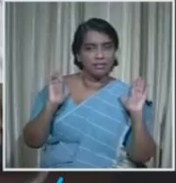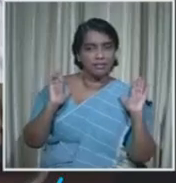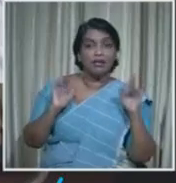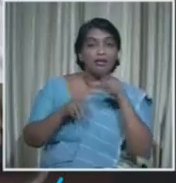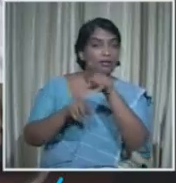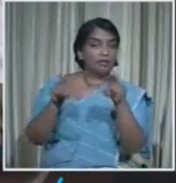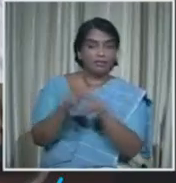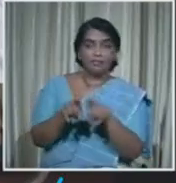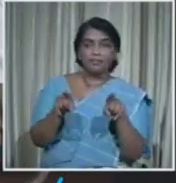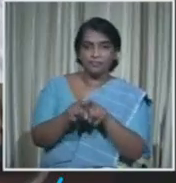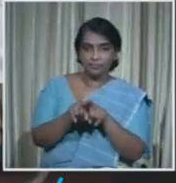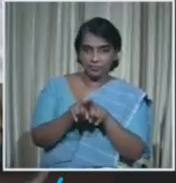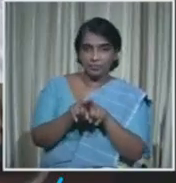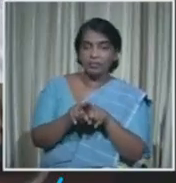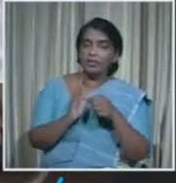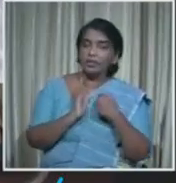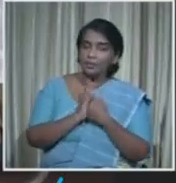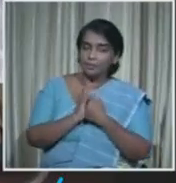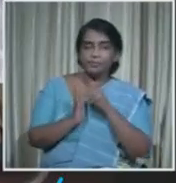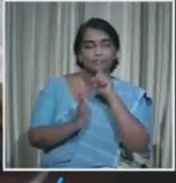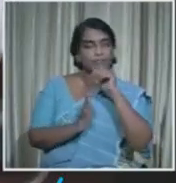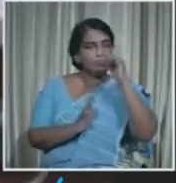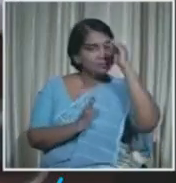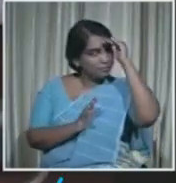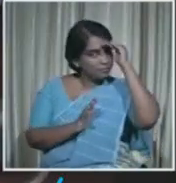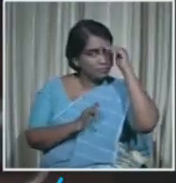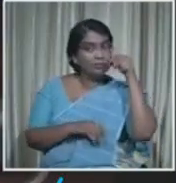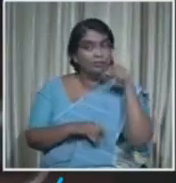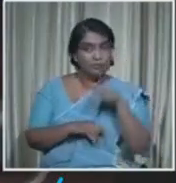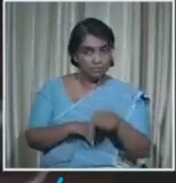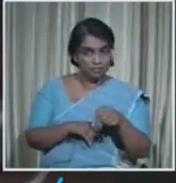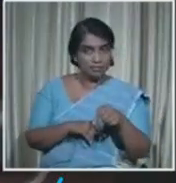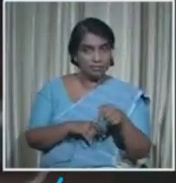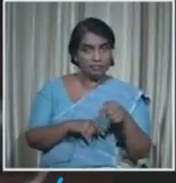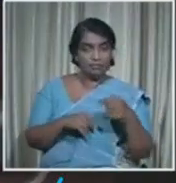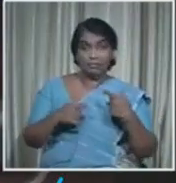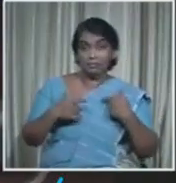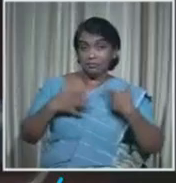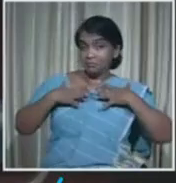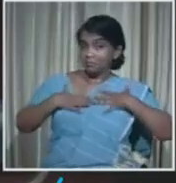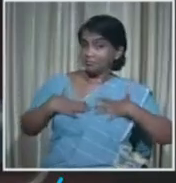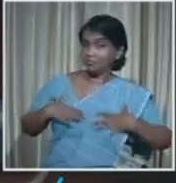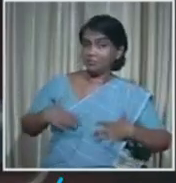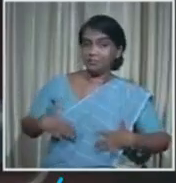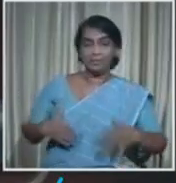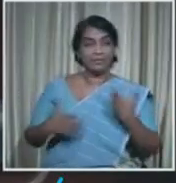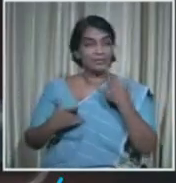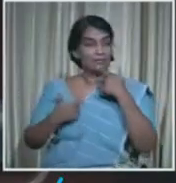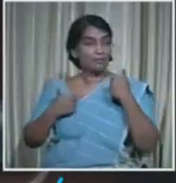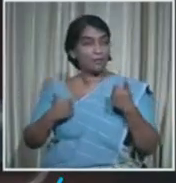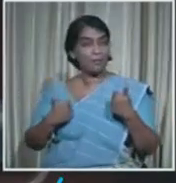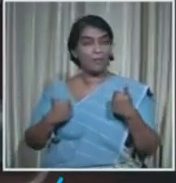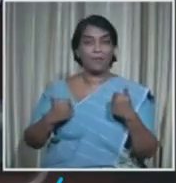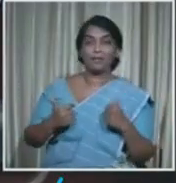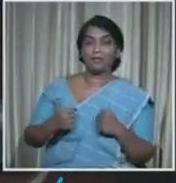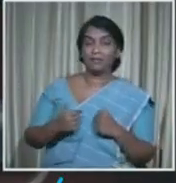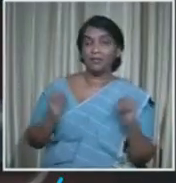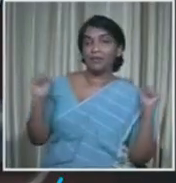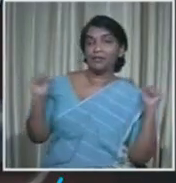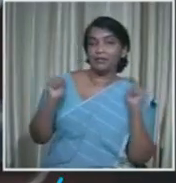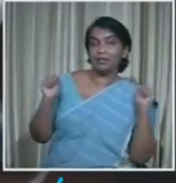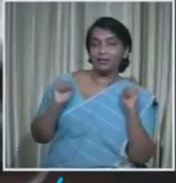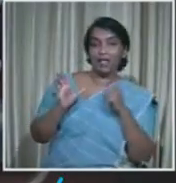නිසා ගරු කතානායකතුමනි මේ මේකට ආවයි කියලා මේ හොඳ ලස්සනට ඇඳගත්තයි කියලා හොඳට කූල් එකේ